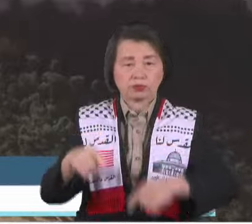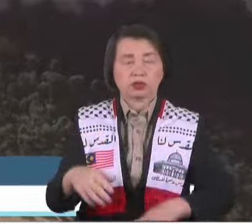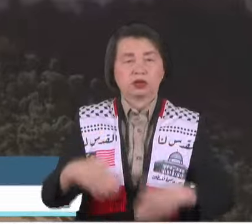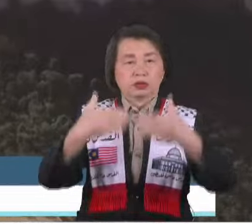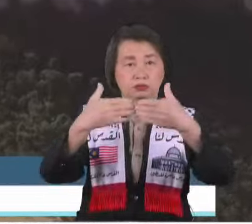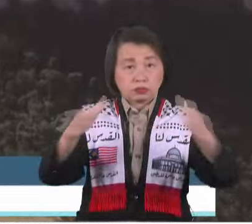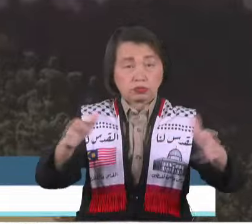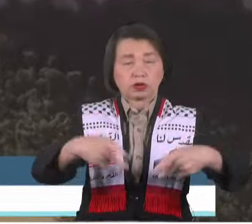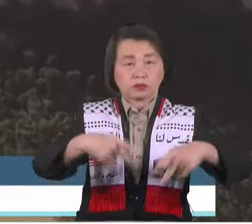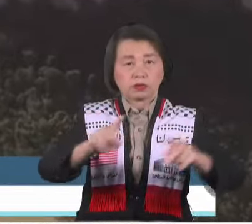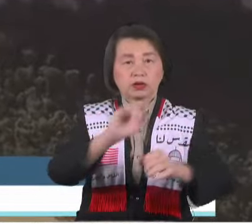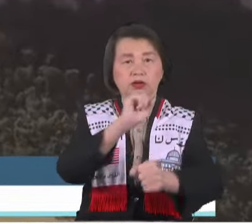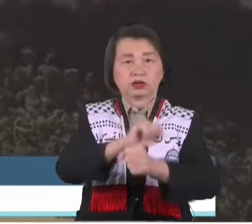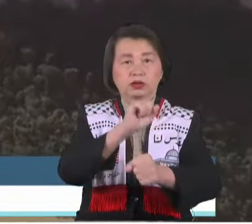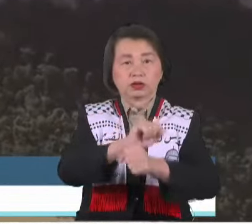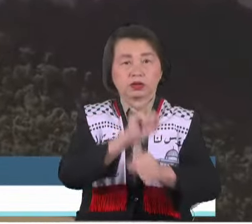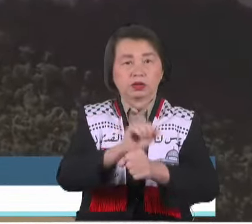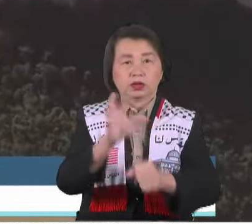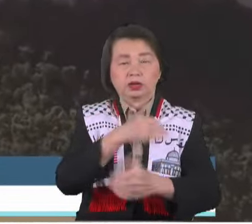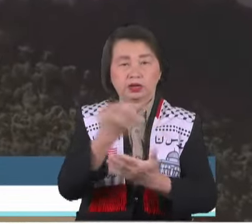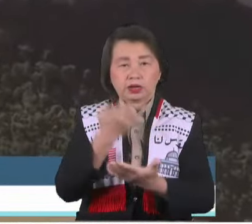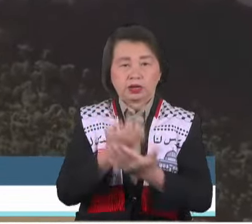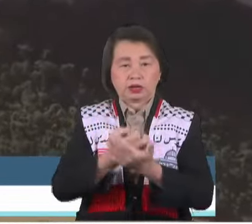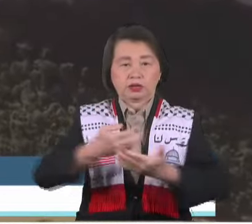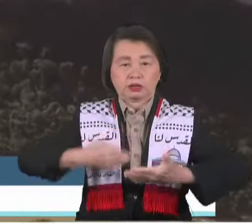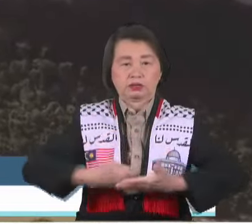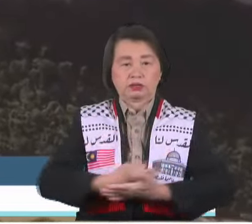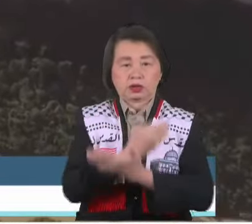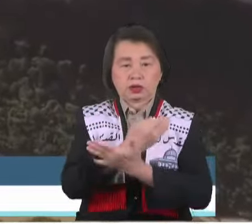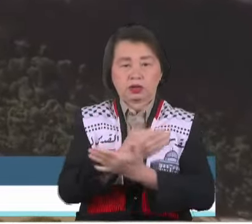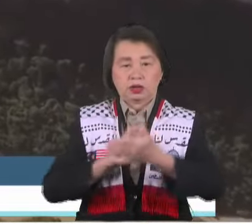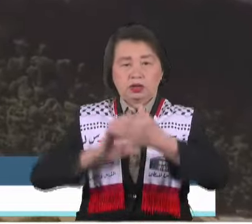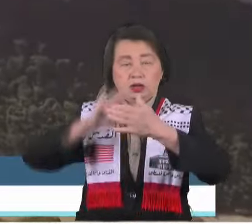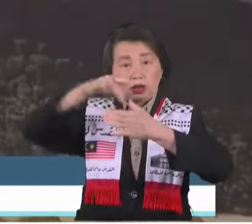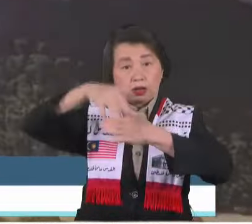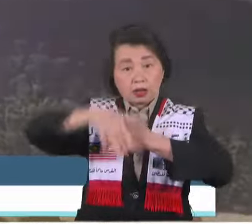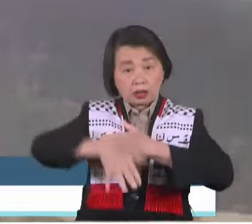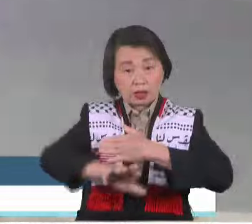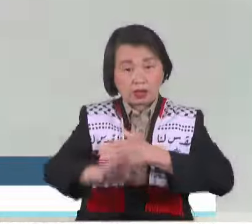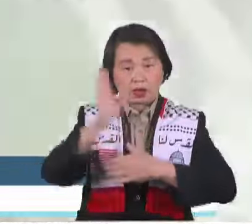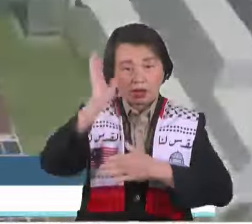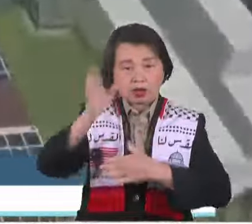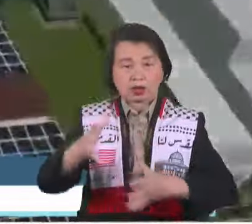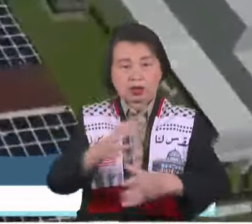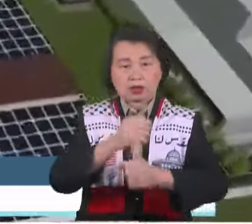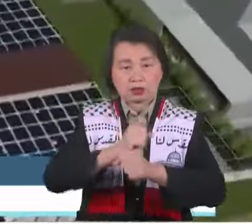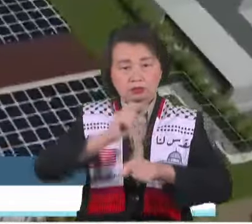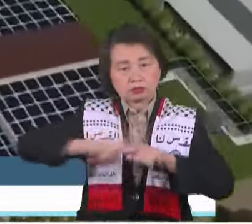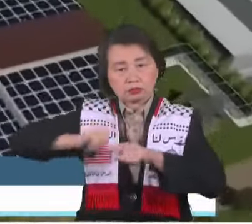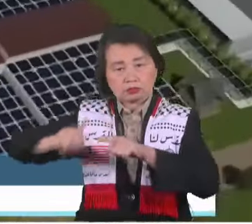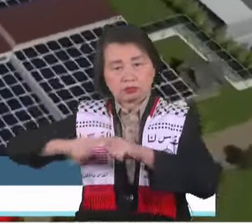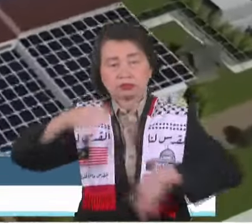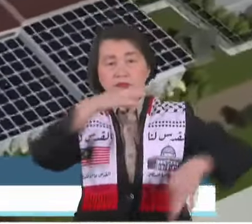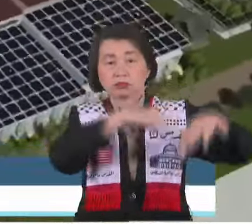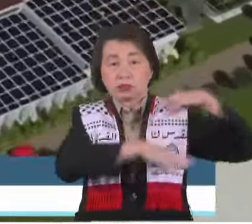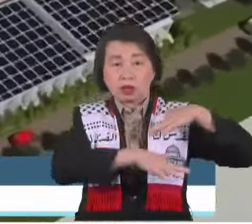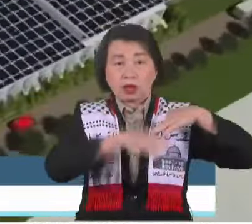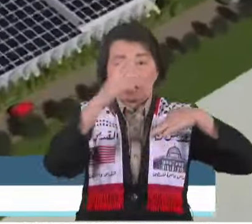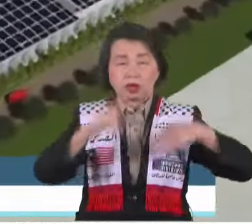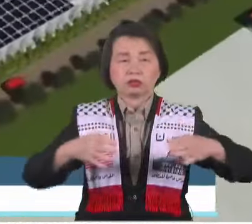membuka peluang pekerjaan serta ekonomi baharu, empangan Nenggiri itu juga bakal membawa pelbagai manfaat